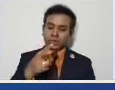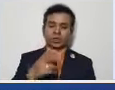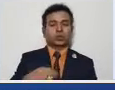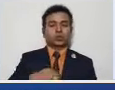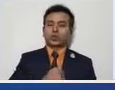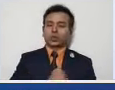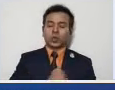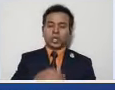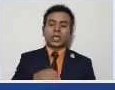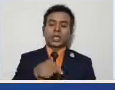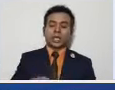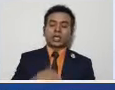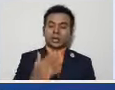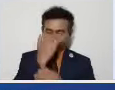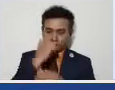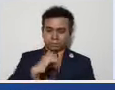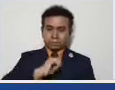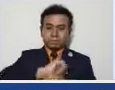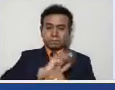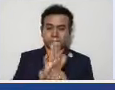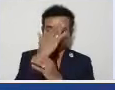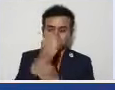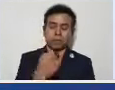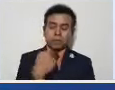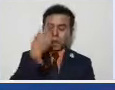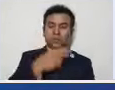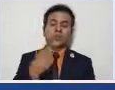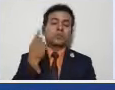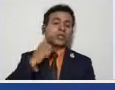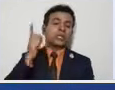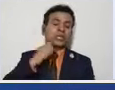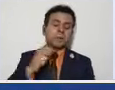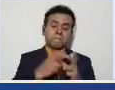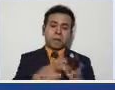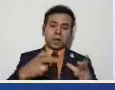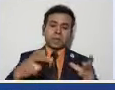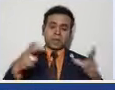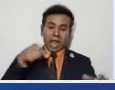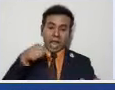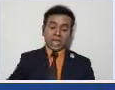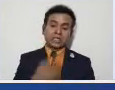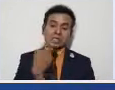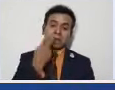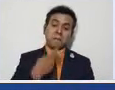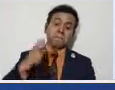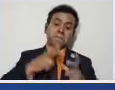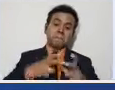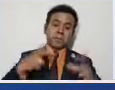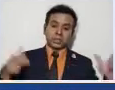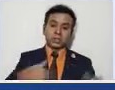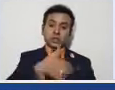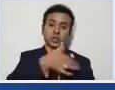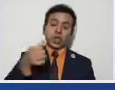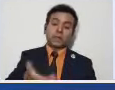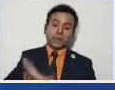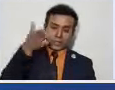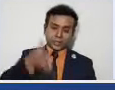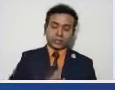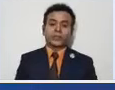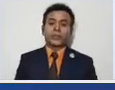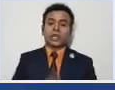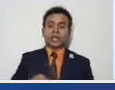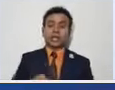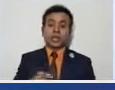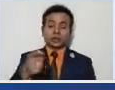আমাদের পজিটিভ করোনা পজিটিভ রোগী আমাদের শনাক্ত বেশি হচ্ছে এবং আজকেই সর্বাধিক হয়েছে। এ যদি আমরা